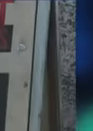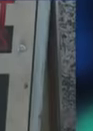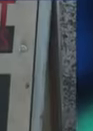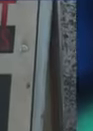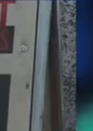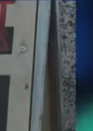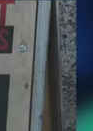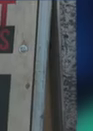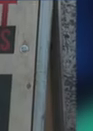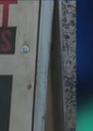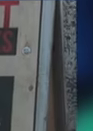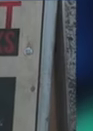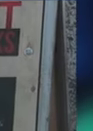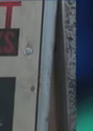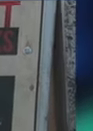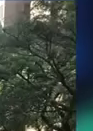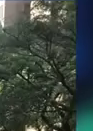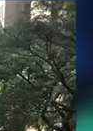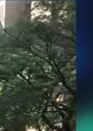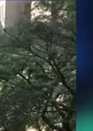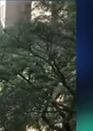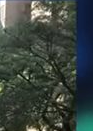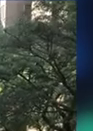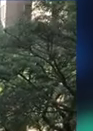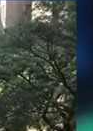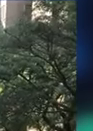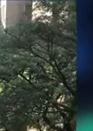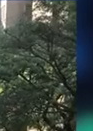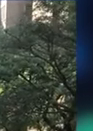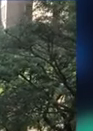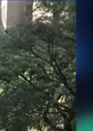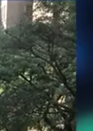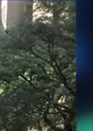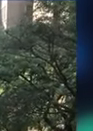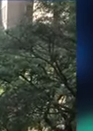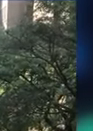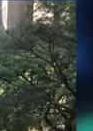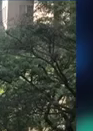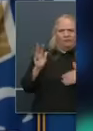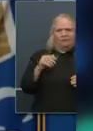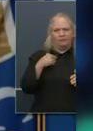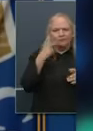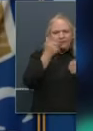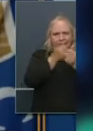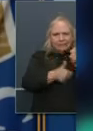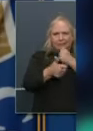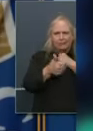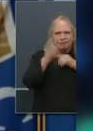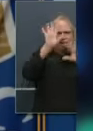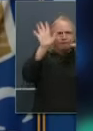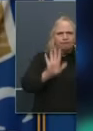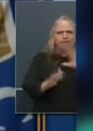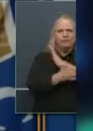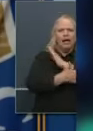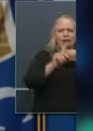chiffres que je viens d'évoquer, qui sont justifiées également par le fait que c'est l'été, qu'il fait chaud, mais que le virus n'a absolument pas